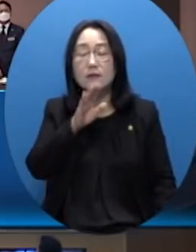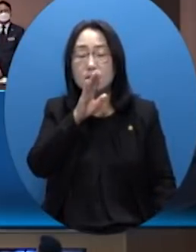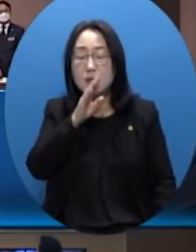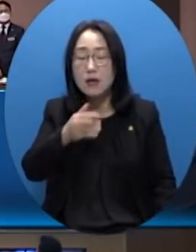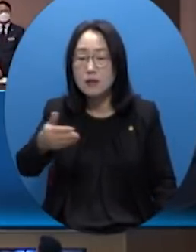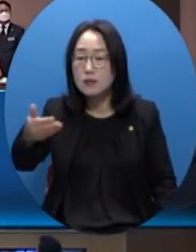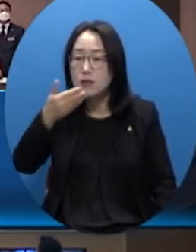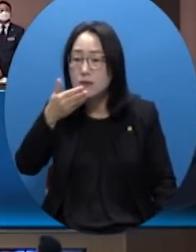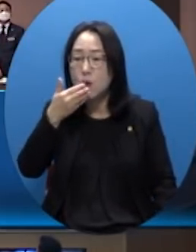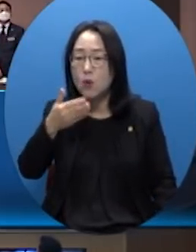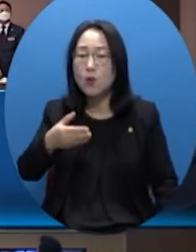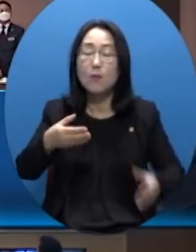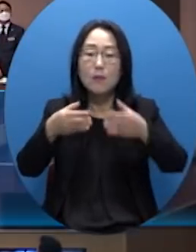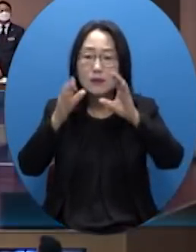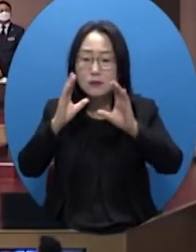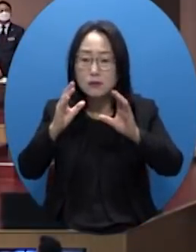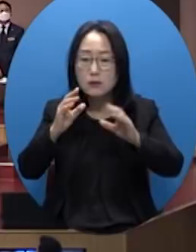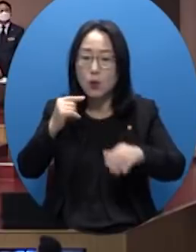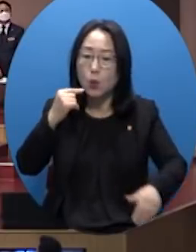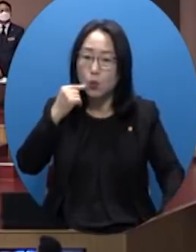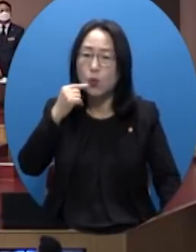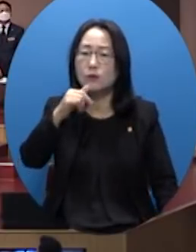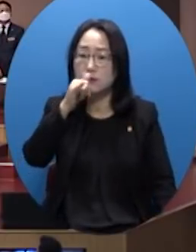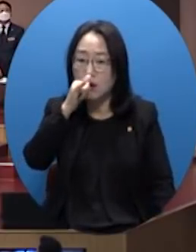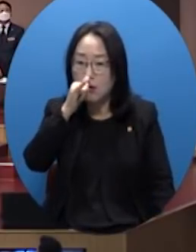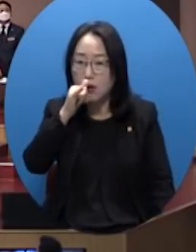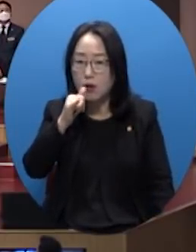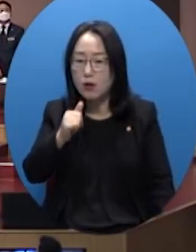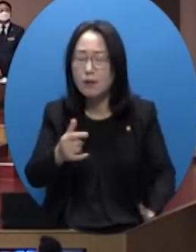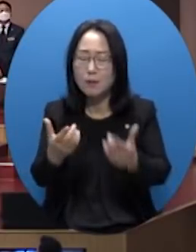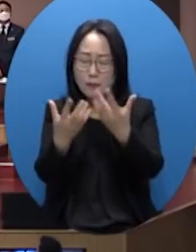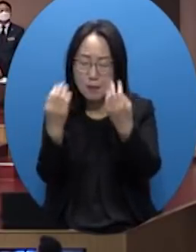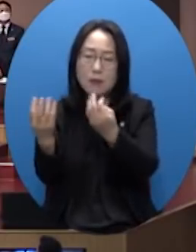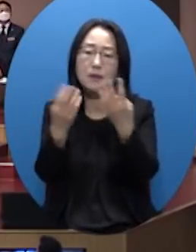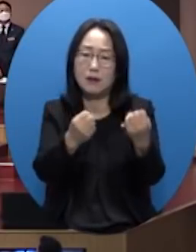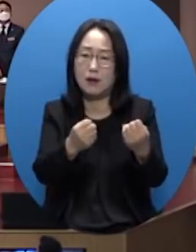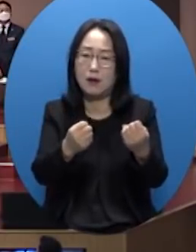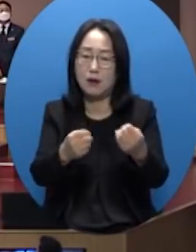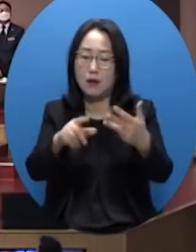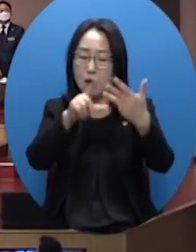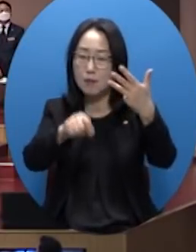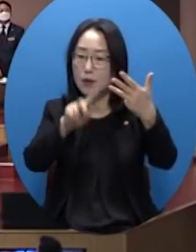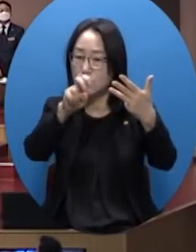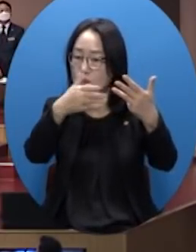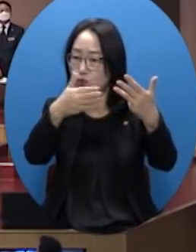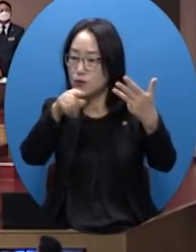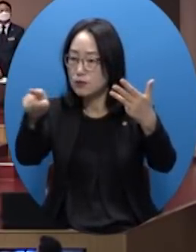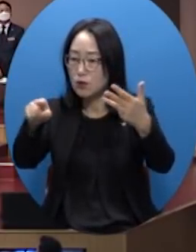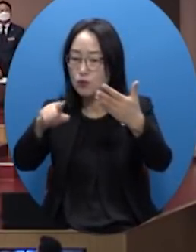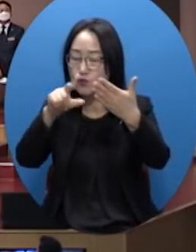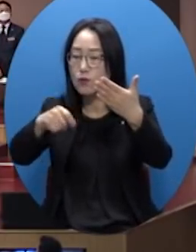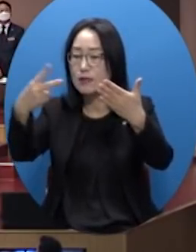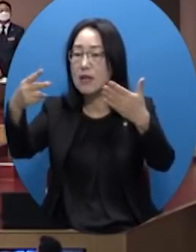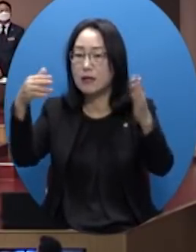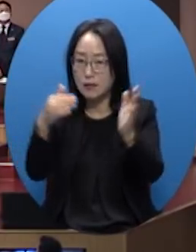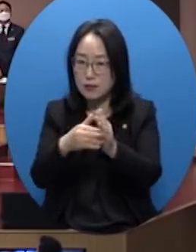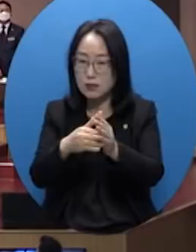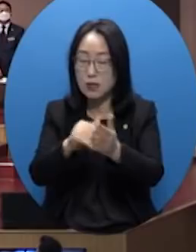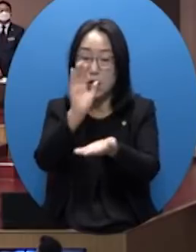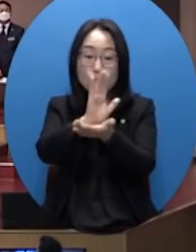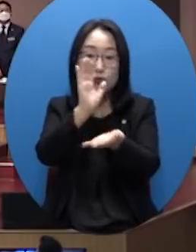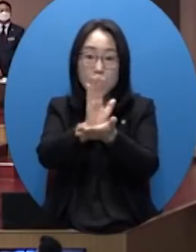그것의 독이 들어가 있는 것이 많이 있습니다 지난 8월 29일부터 9월 2일까지 분당에 있는 2곳